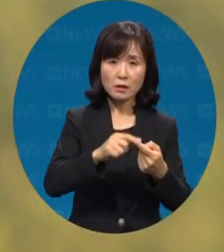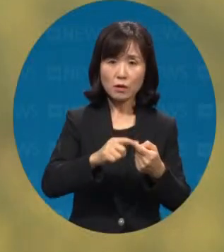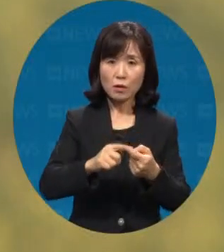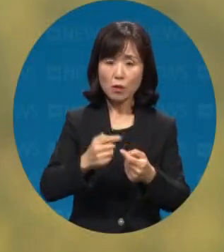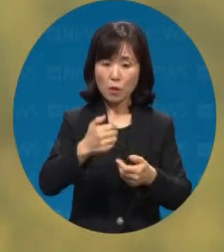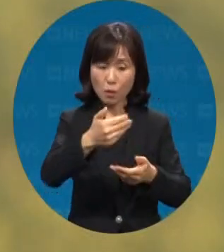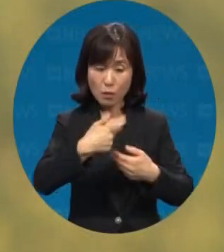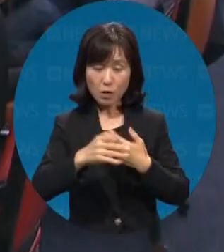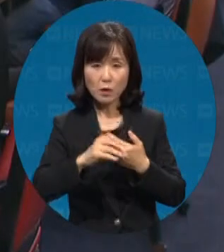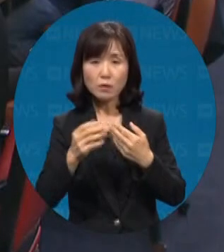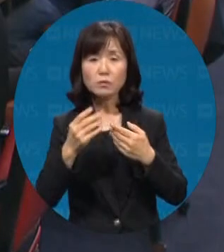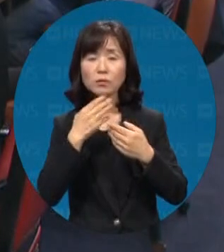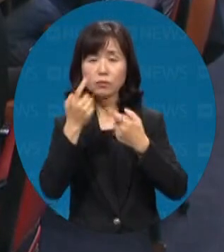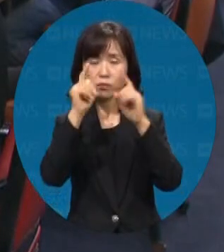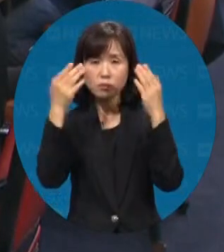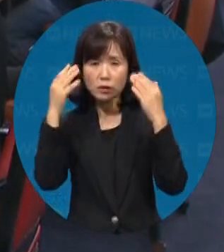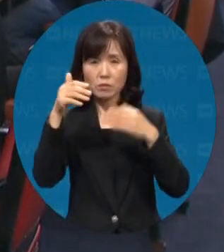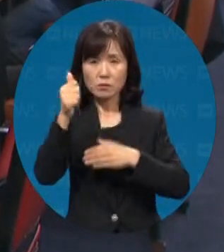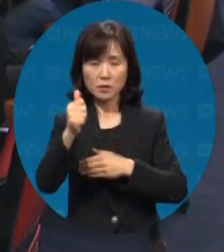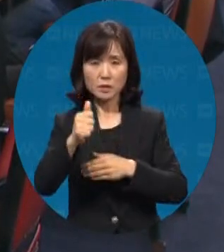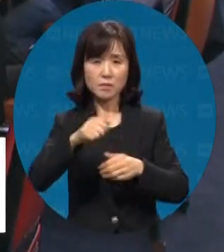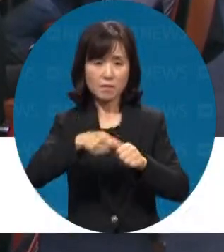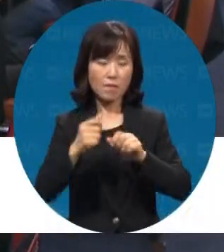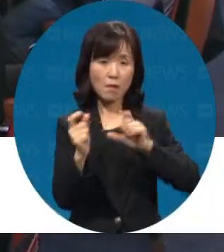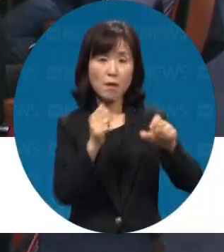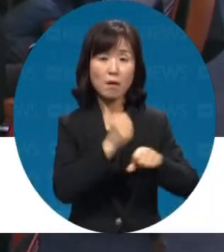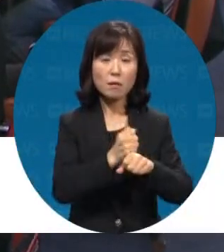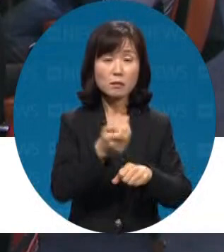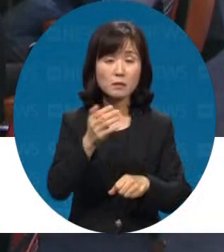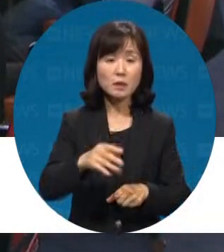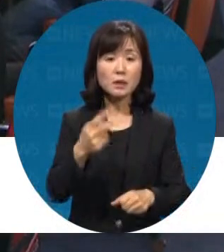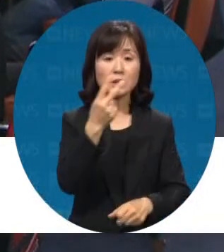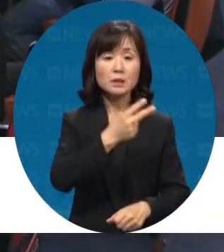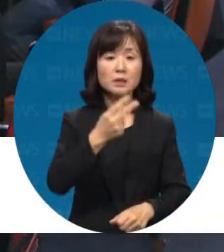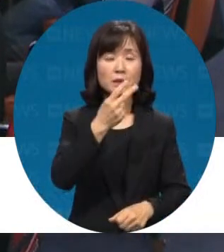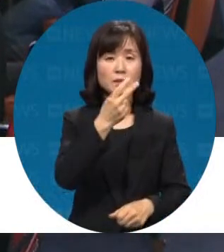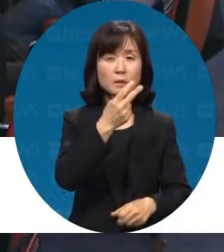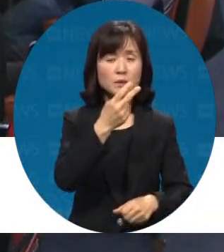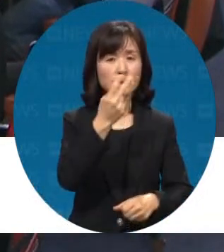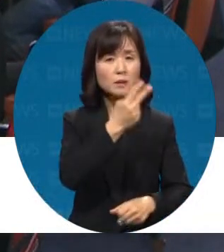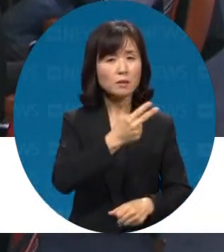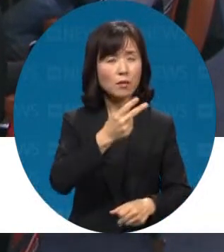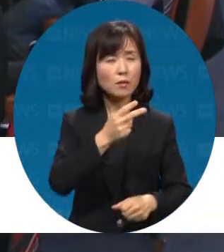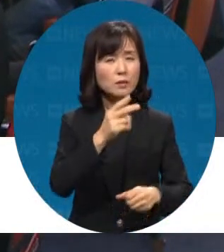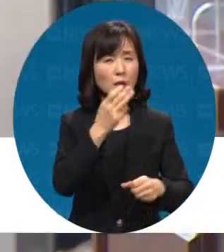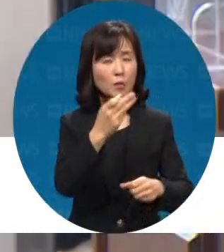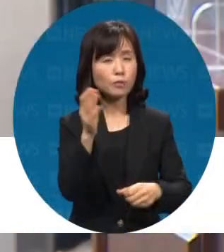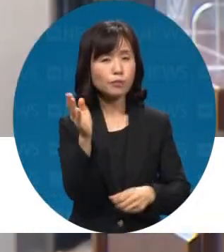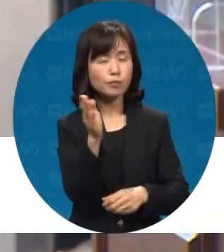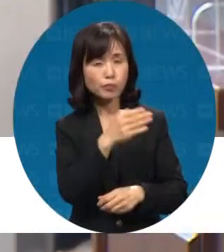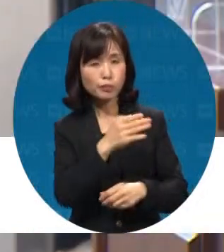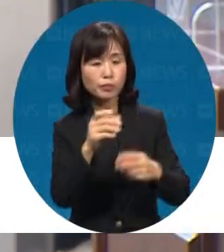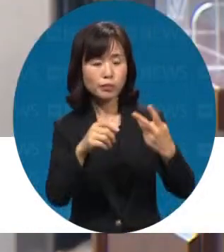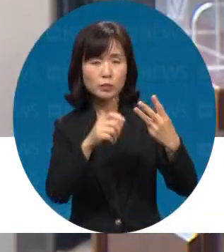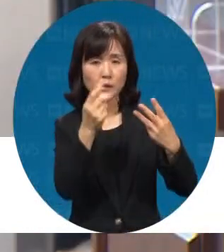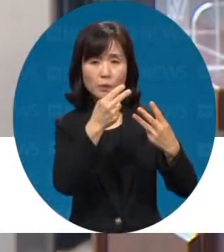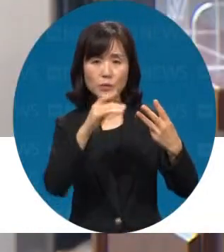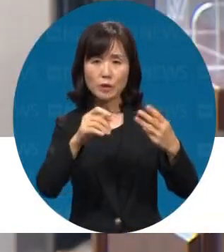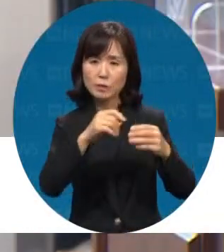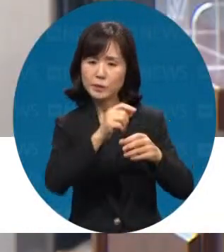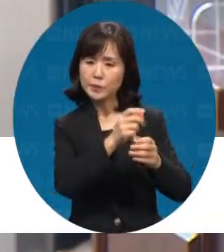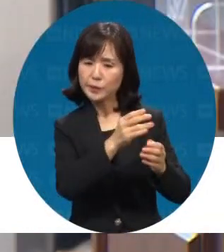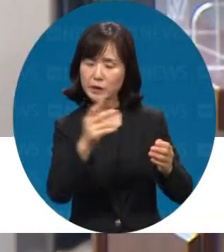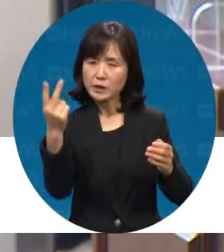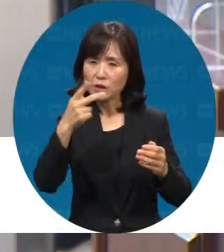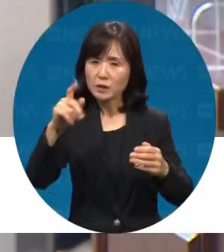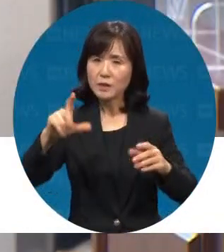합니다 하지만 서울대는 2018년 3월 부터 2021년 6월까지 범죄 사실을 통보받은 그 원 * 7명